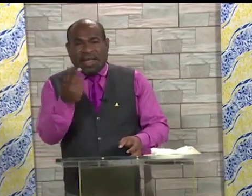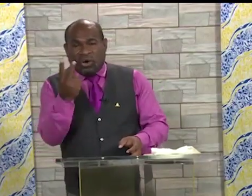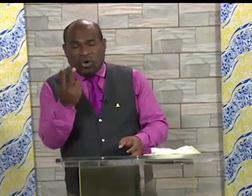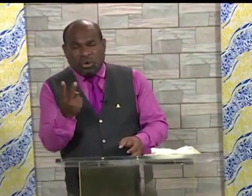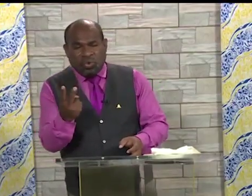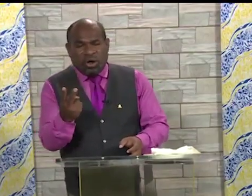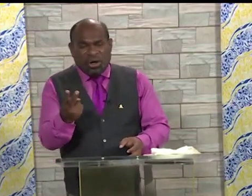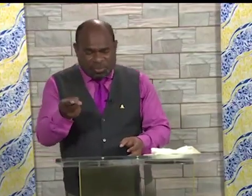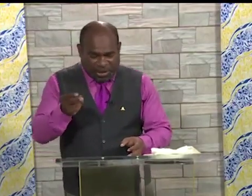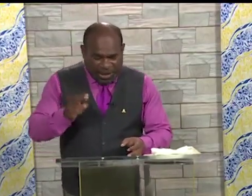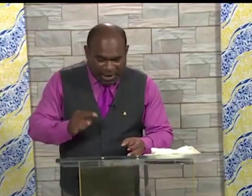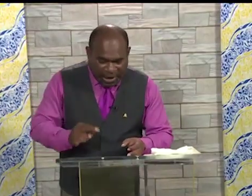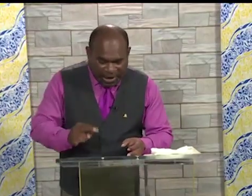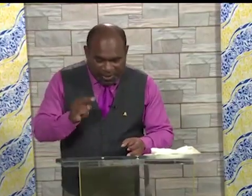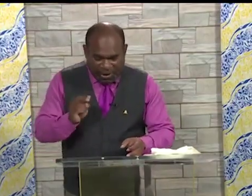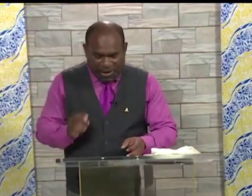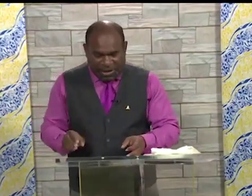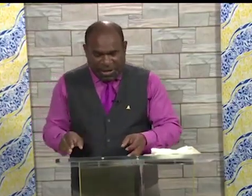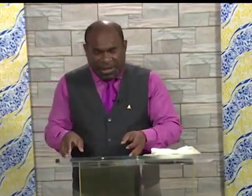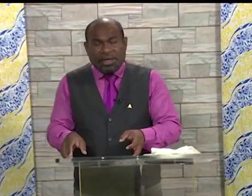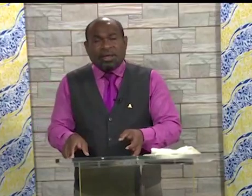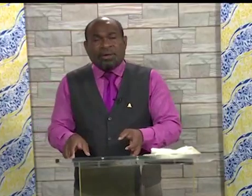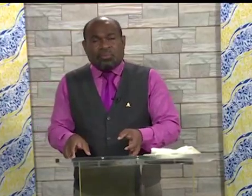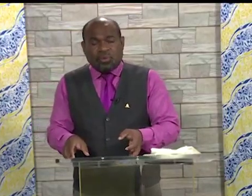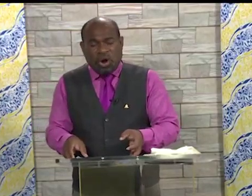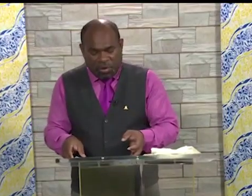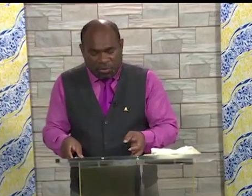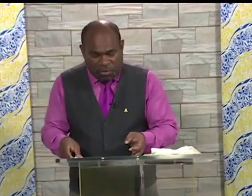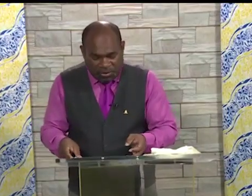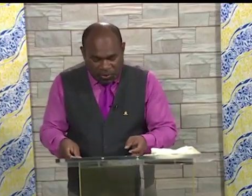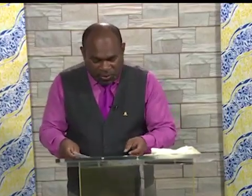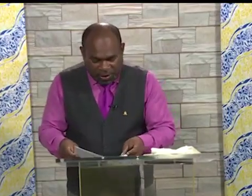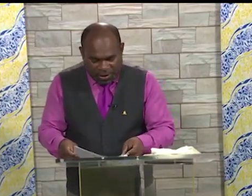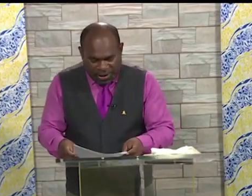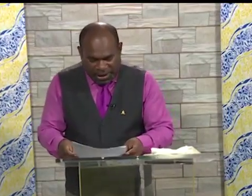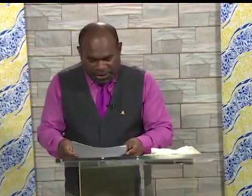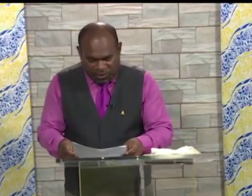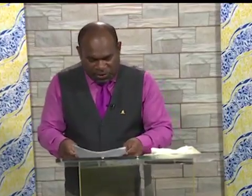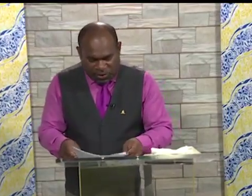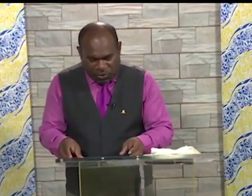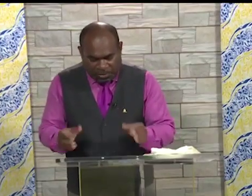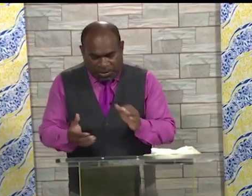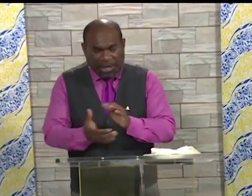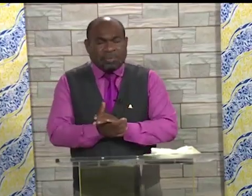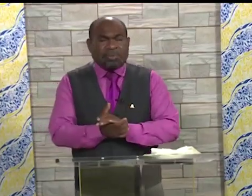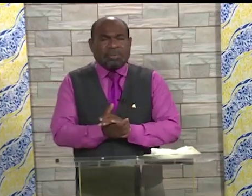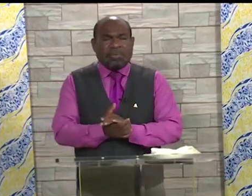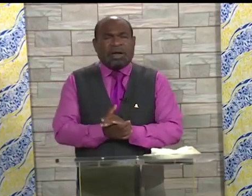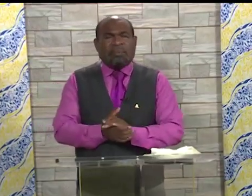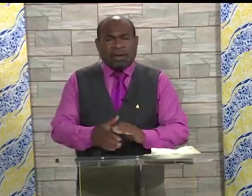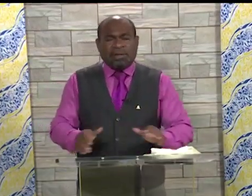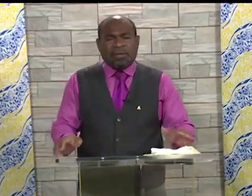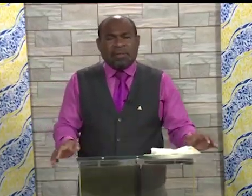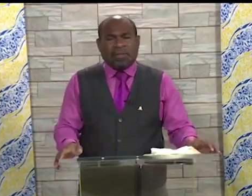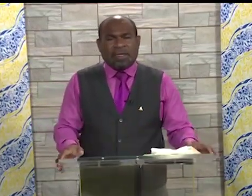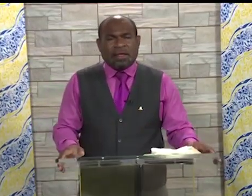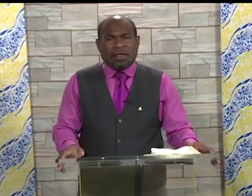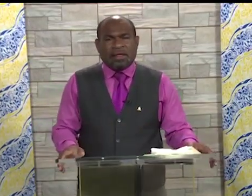Yanda italano e rua, watakena rarama, ni vuna ume na ulimonua, e kaya tigo chisu. Kena matai,